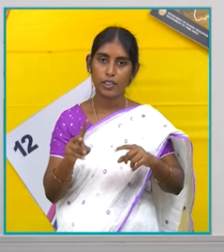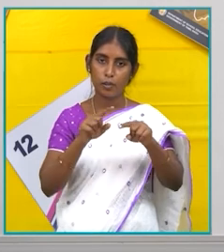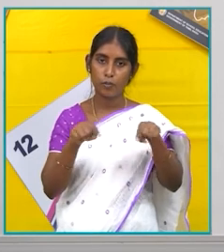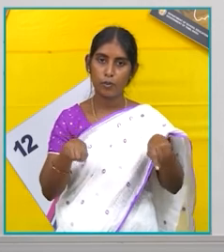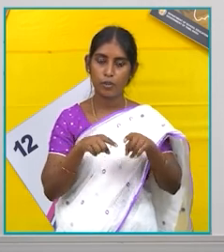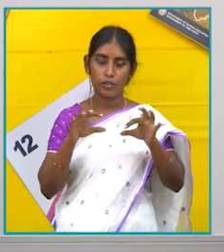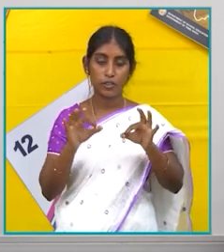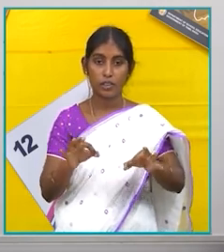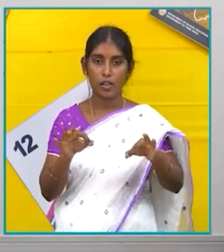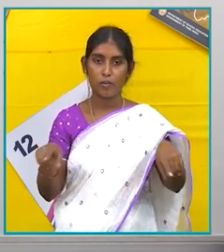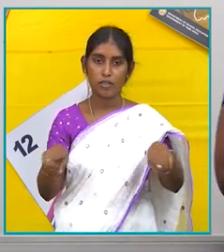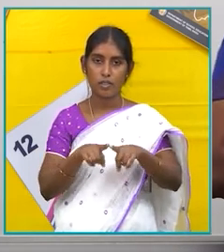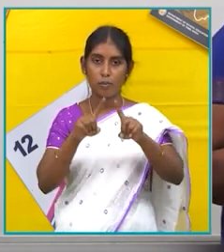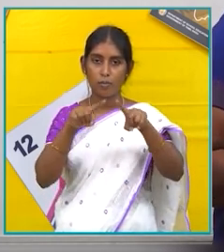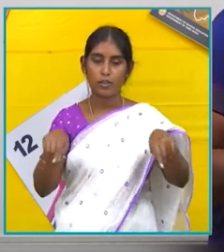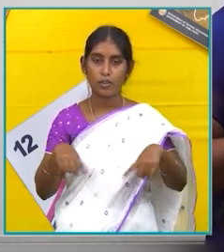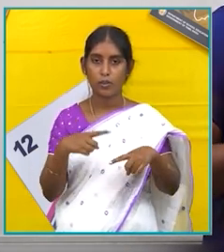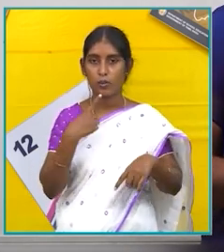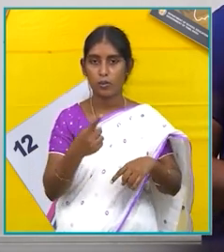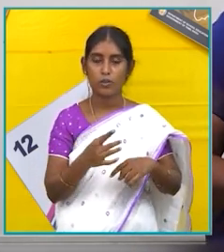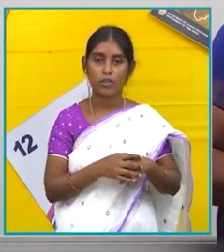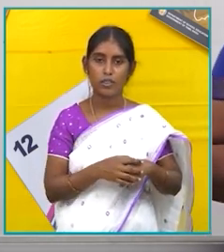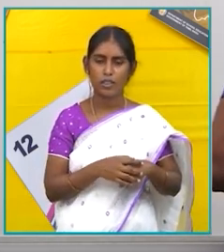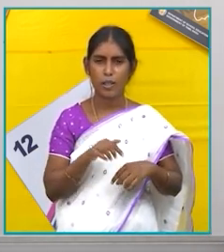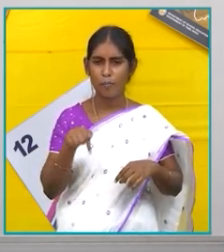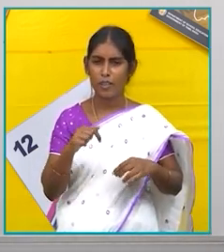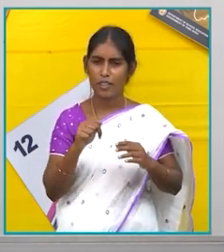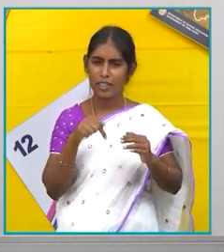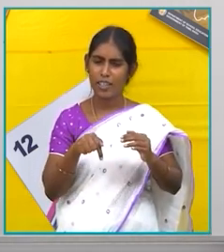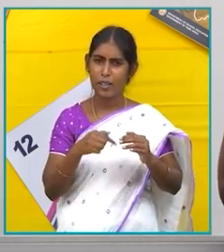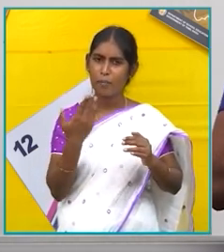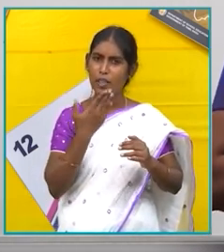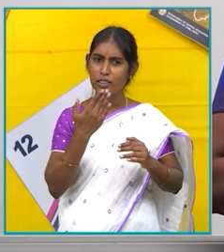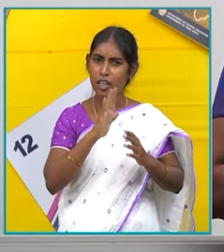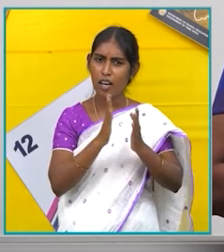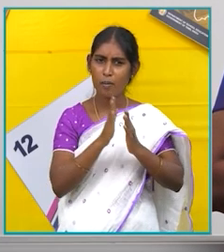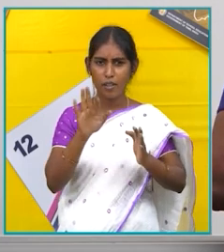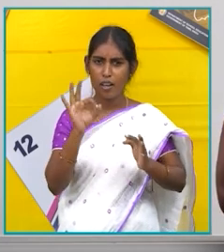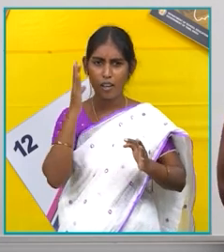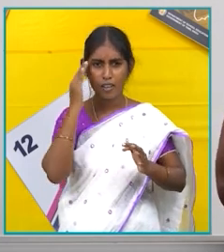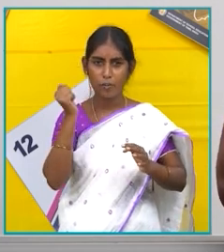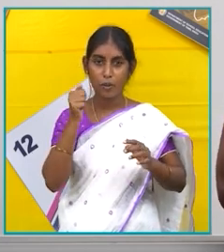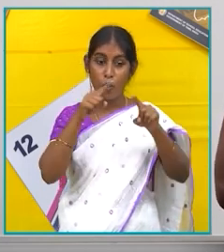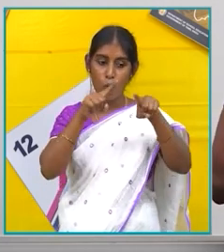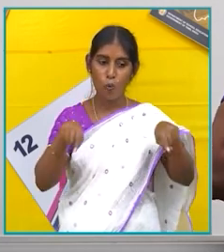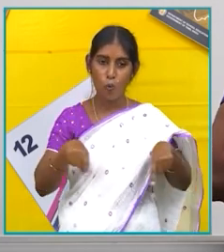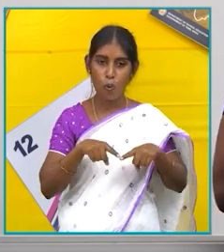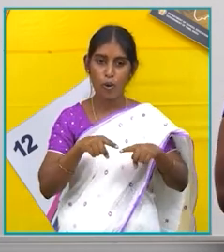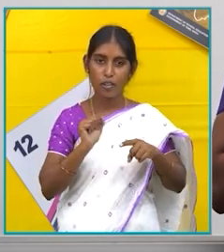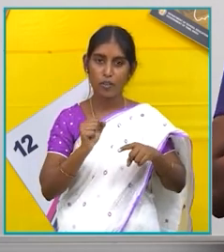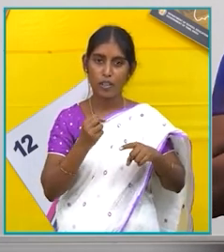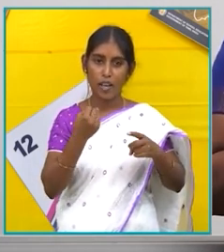என்னது சர்வசமம். ஸோ நம்ம என்னெல்லாம் பார்த்தோம் இன்றைக்கி கிளாஸில், கோணங்களின் வகைகள், குறுக்கு